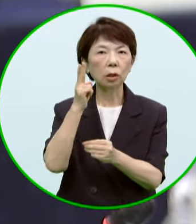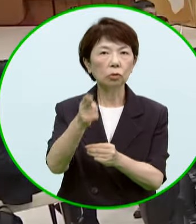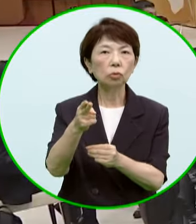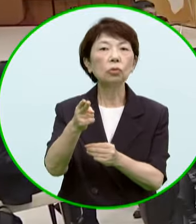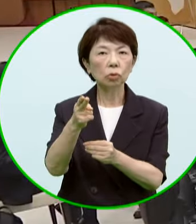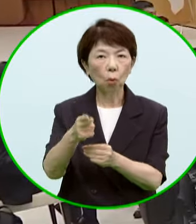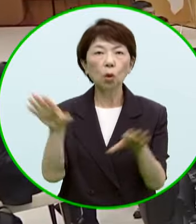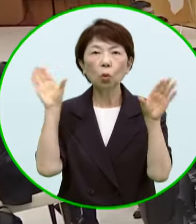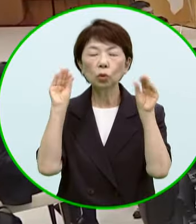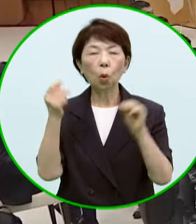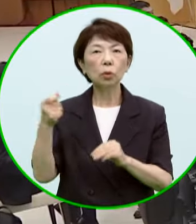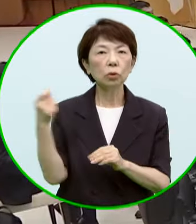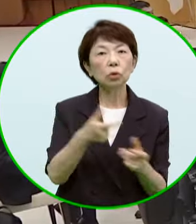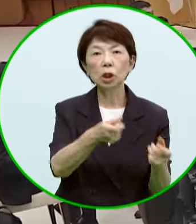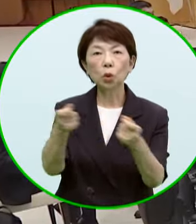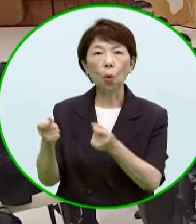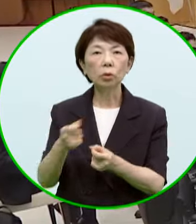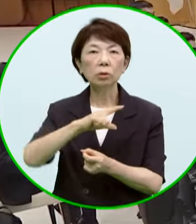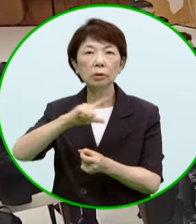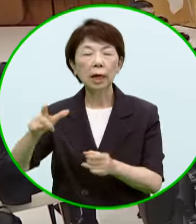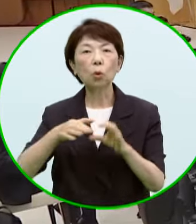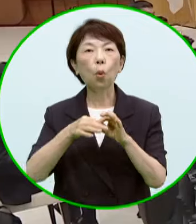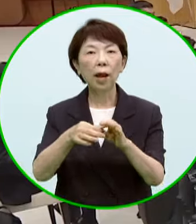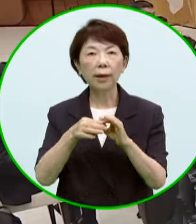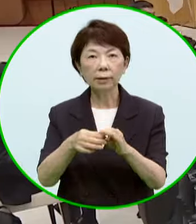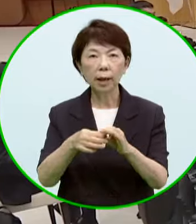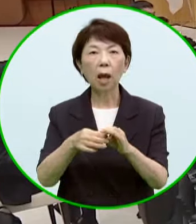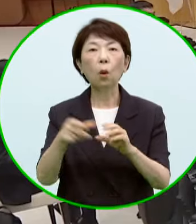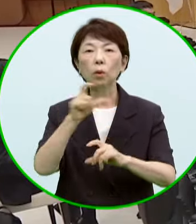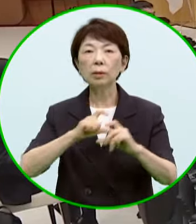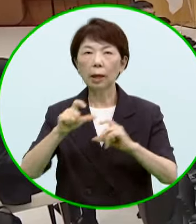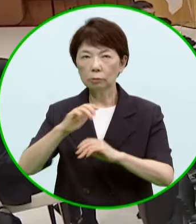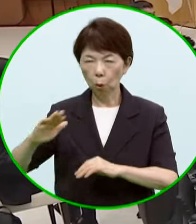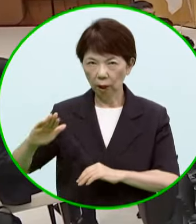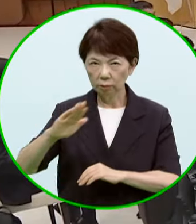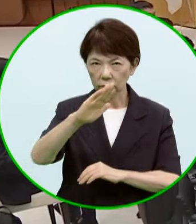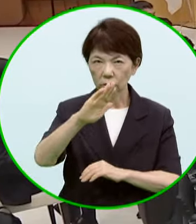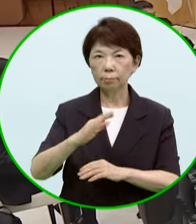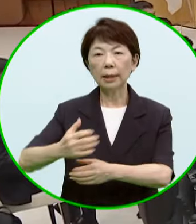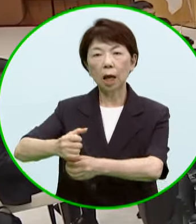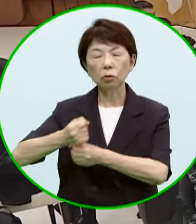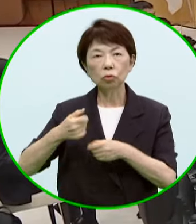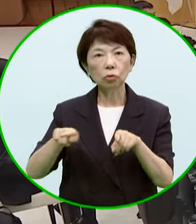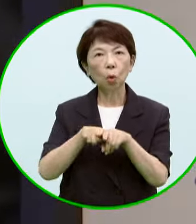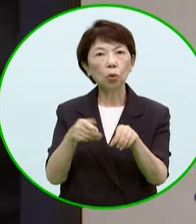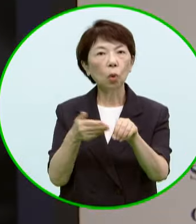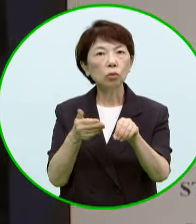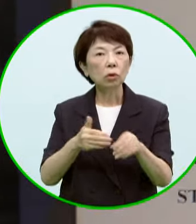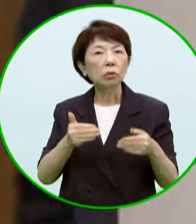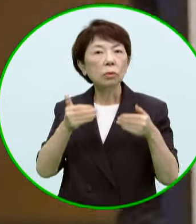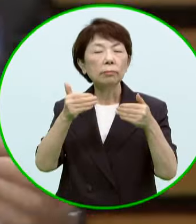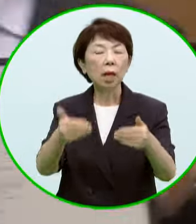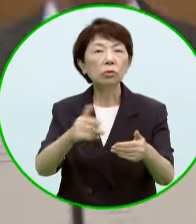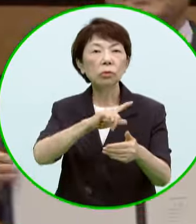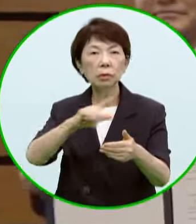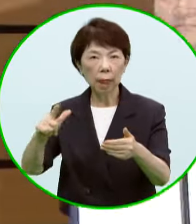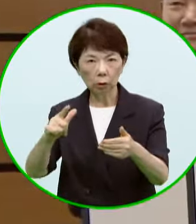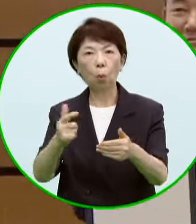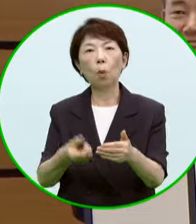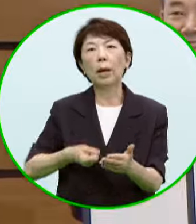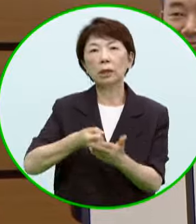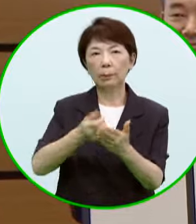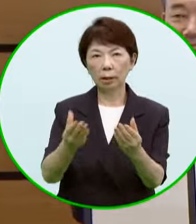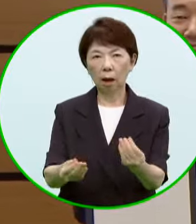情報を即自に共有するなどの連携をさらに強化することや共同訓練を推進することなども明記しまし